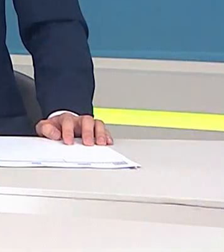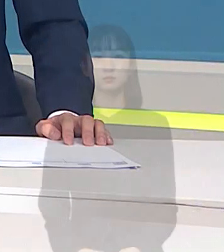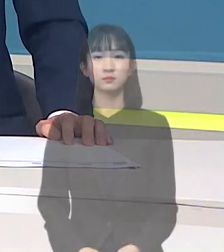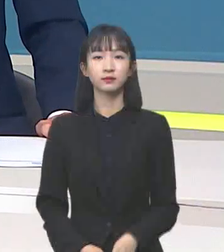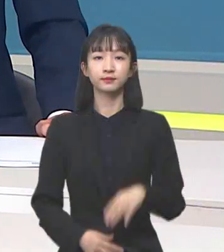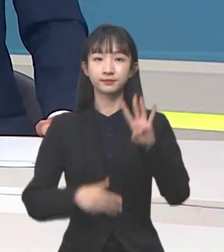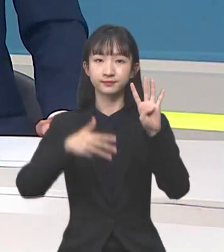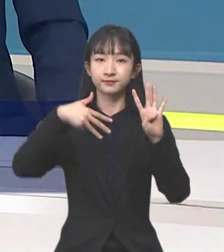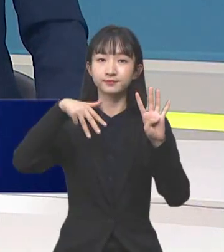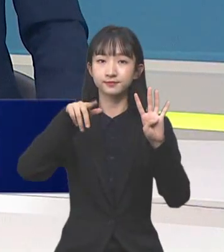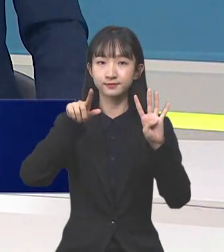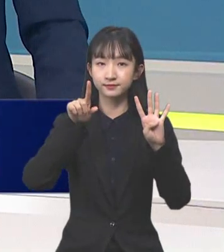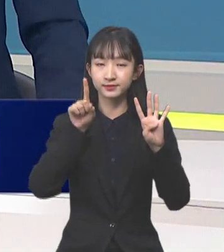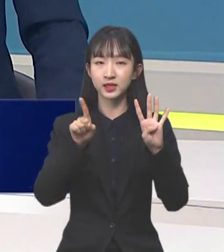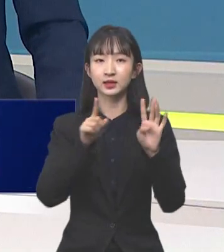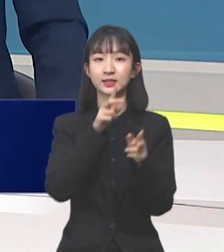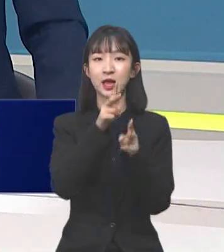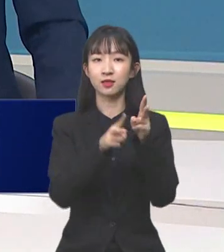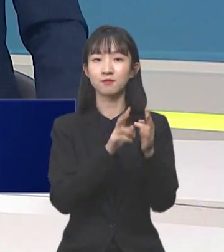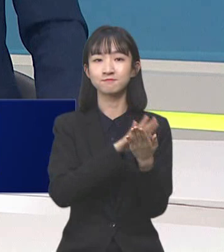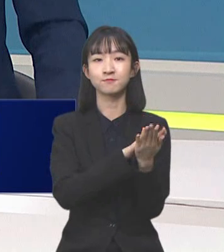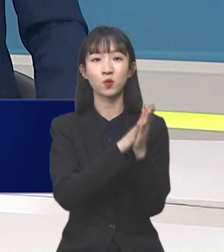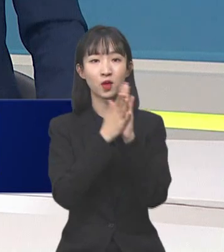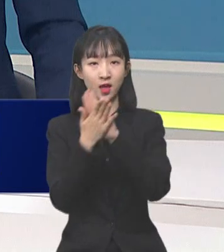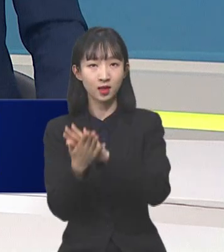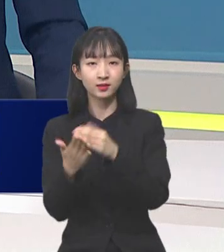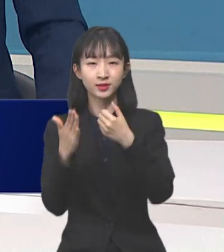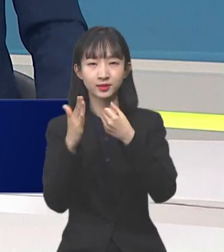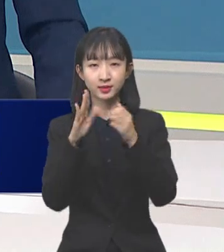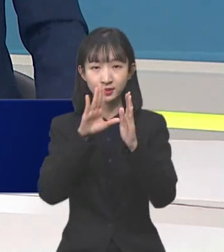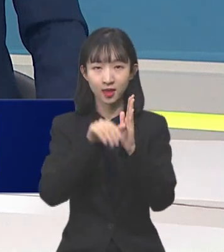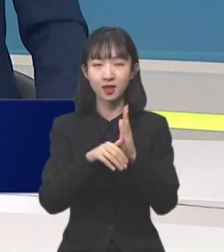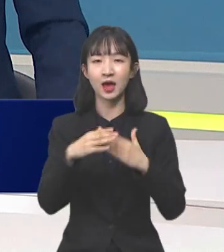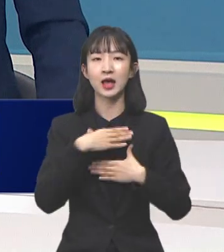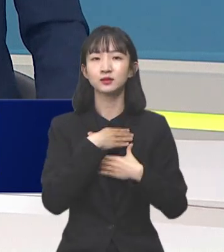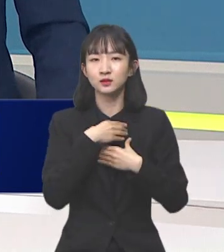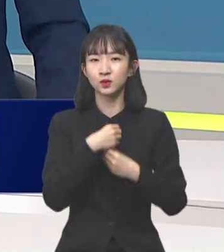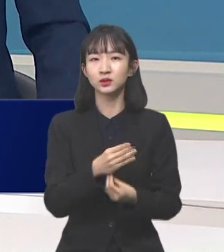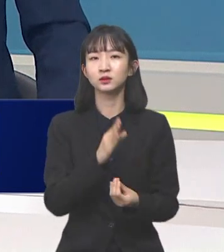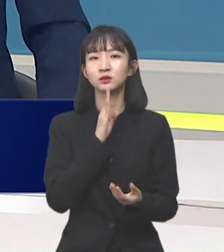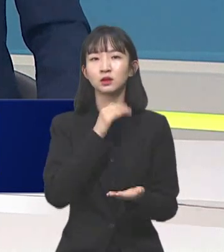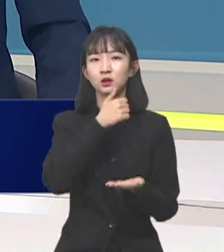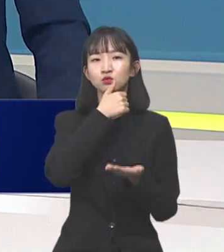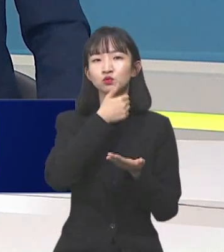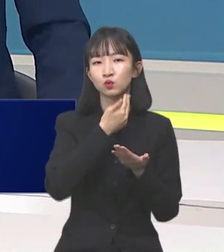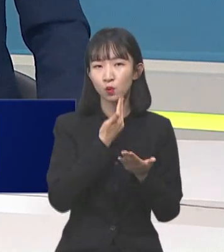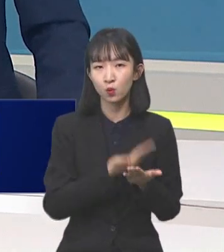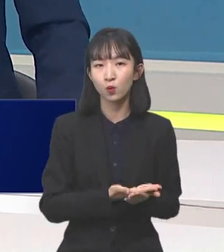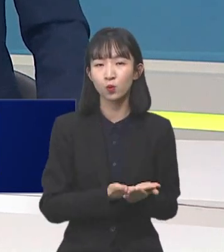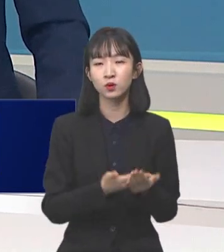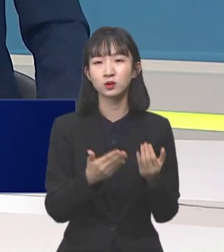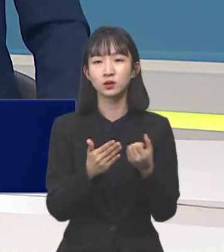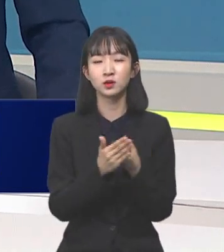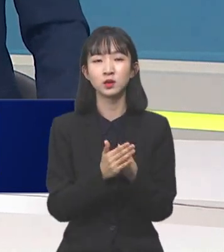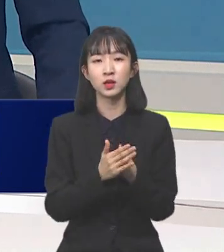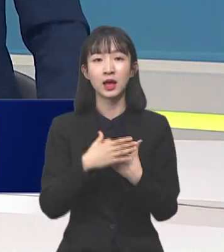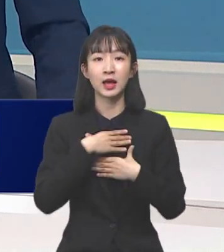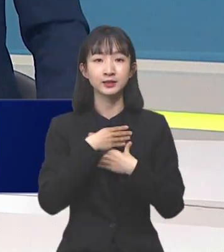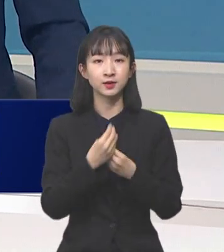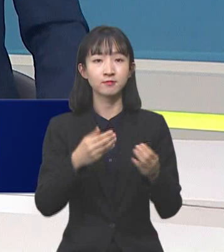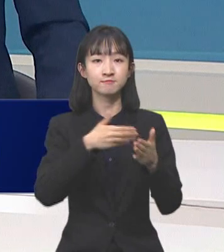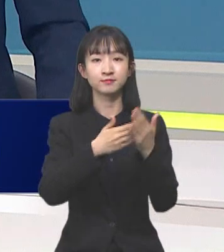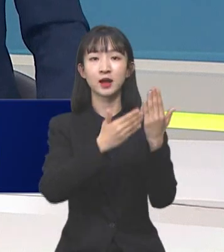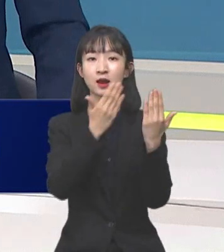4 차 산업혁명 시대를 맞아 치안도 하나의 산업으로 발전하고 있는데요 국내 최초로 치안 산업 박람회가 인천에서